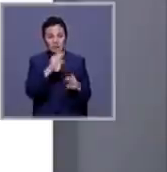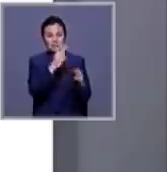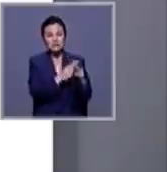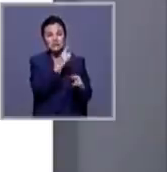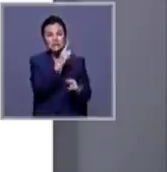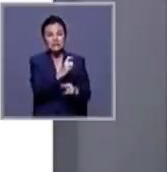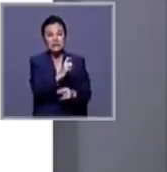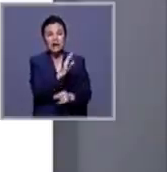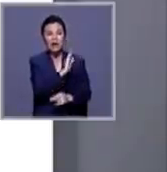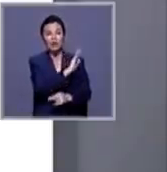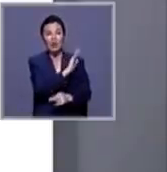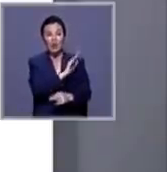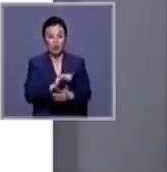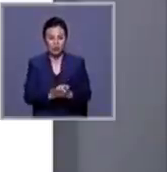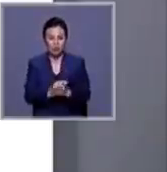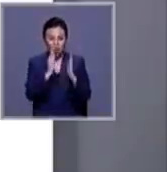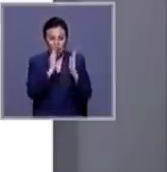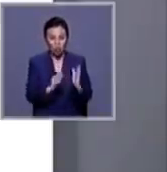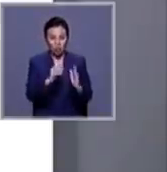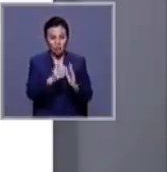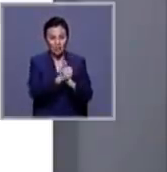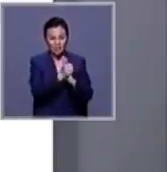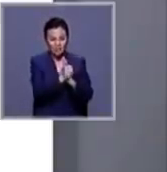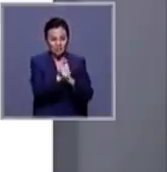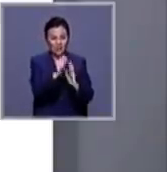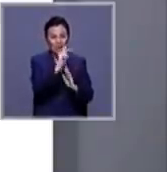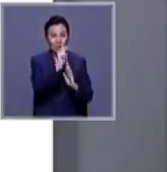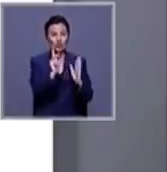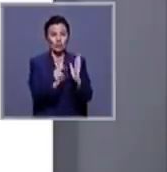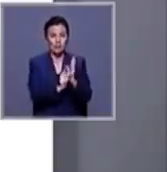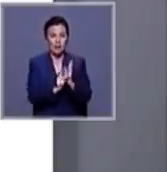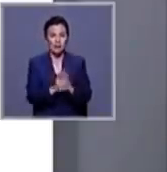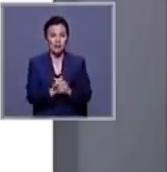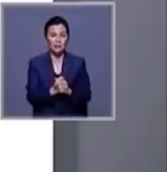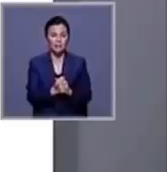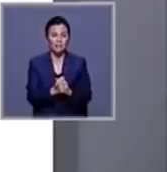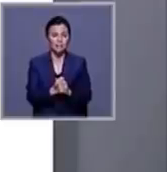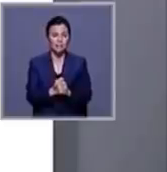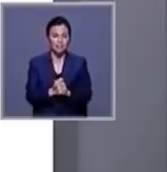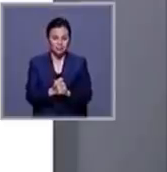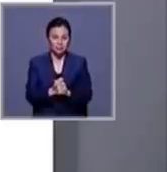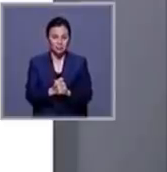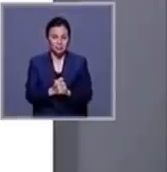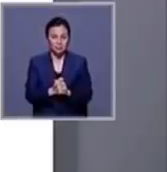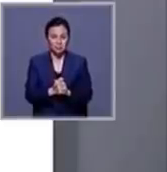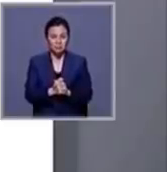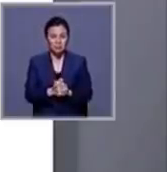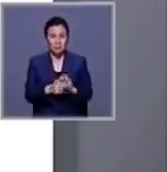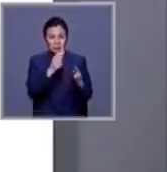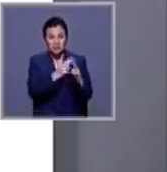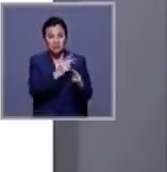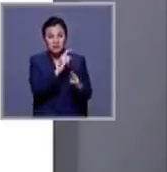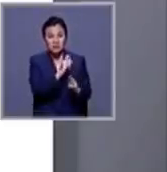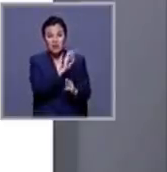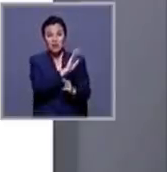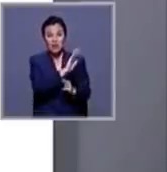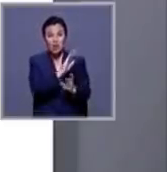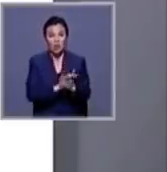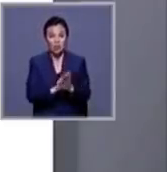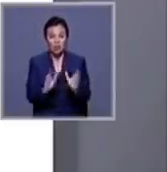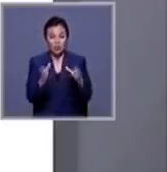ท.เขาอุตส่าห์ร่างไว้นะถ้าใครเชื่อว่าเขาร่างไว้ดีมันก็ทำลายเครดิตอันนั้นหมดเพราะว่าอันนี้กลายเป็นแบบ